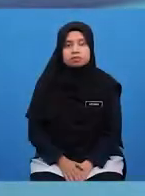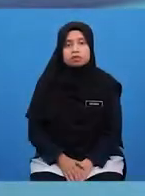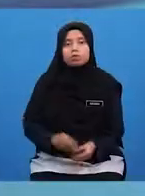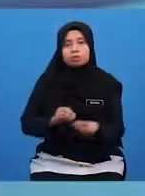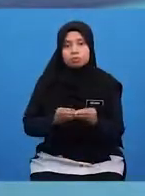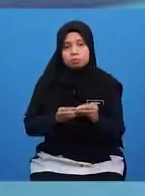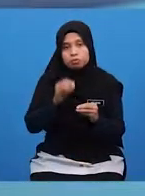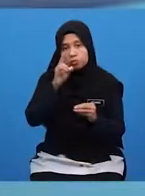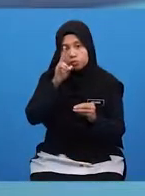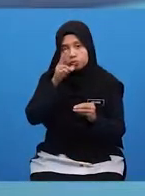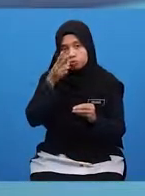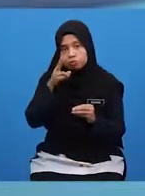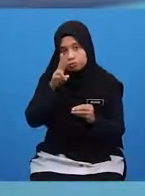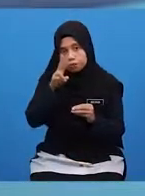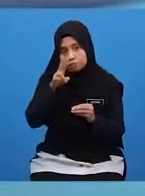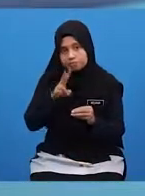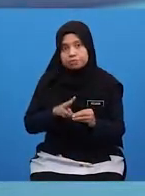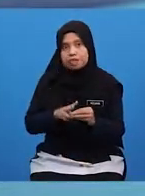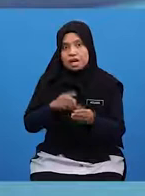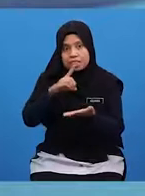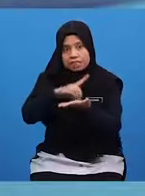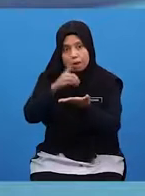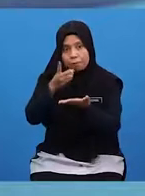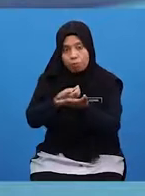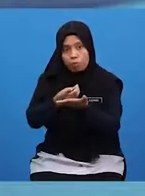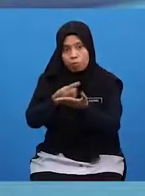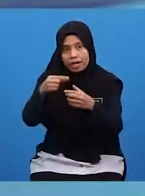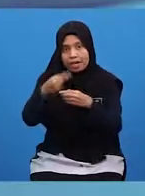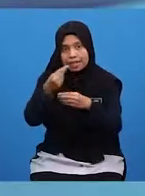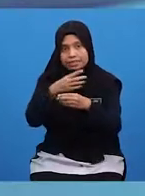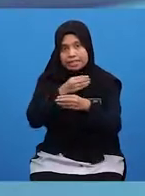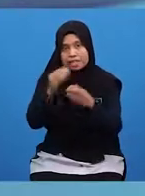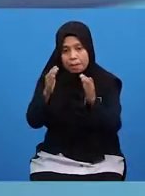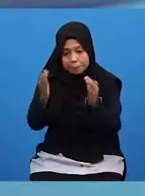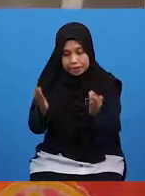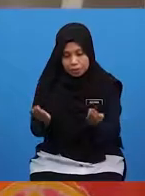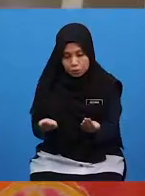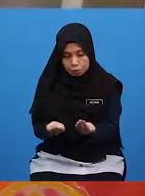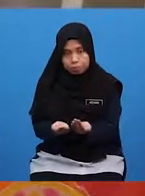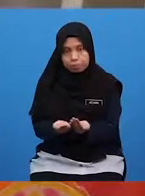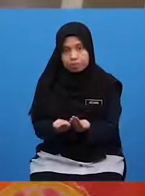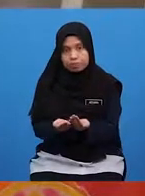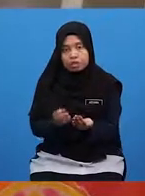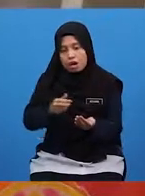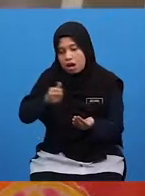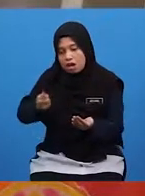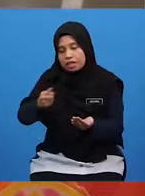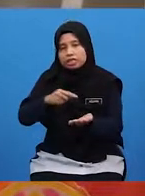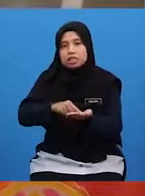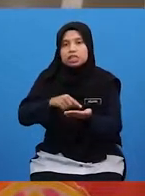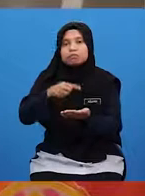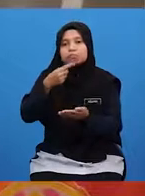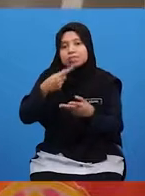Peralatan kedua ialah set dapur gas dan periuk peleburan. Peralatan ini diperlukan